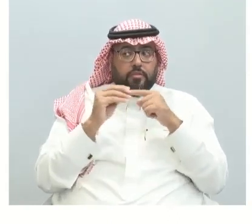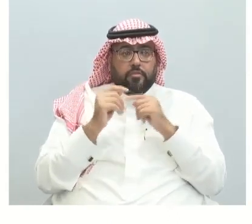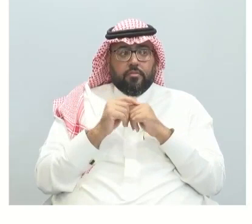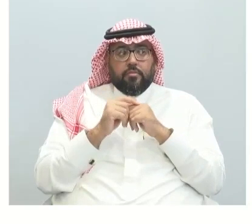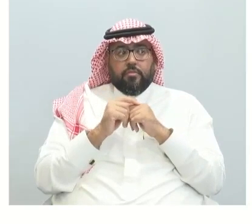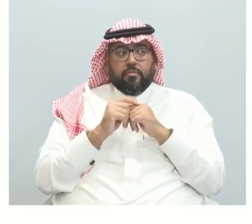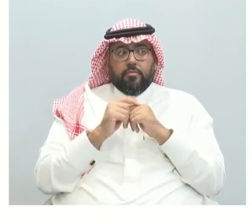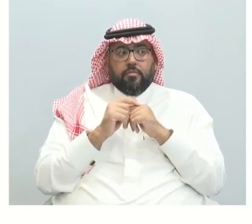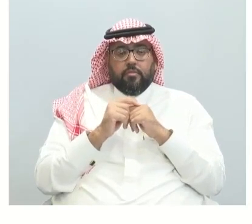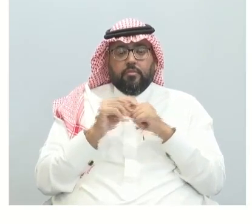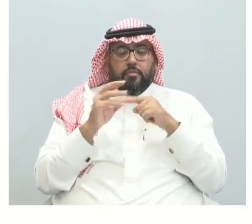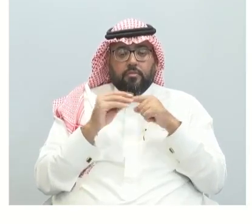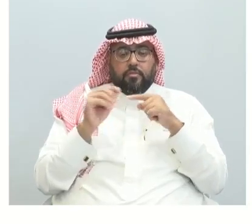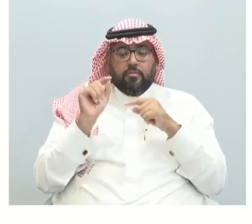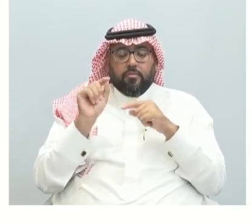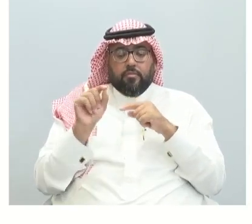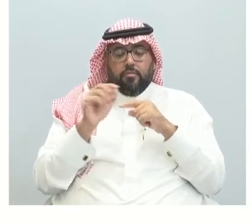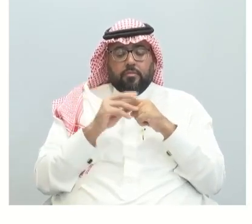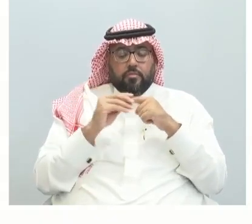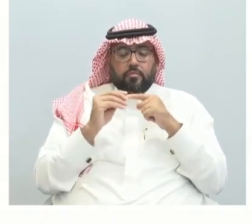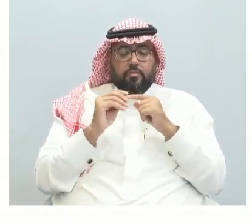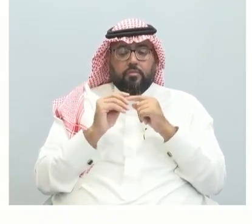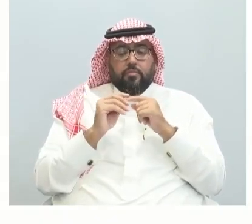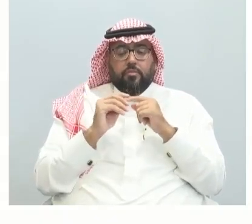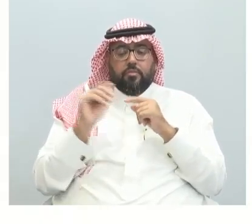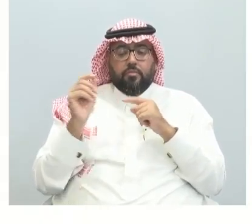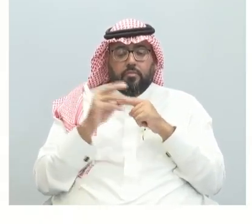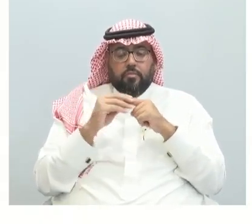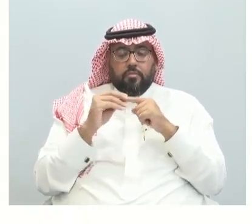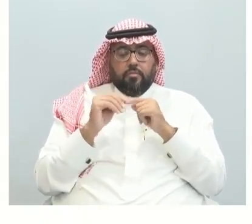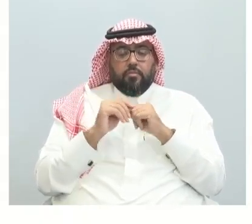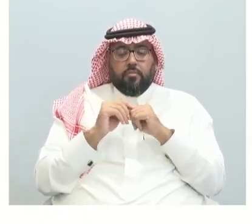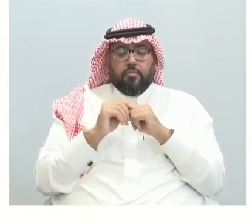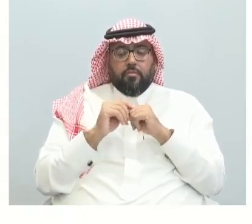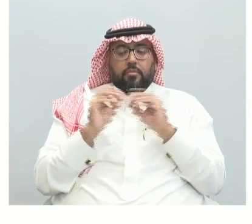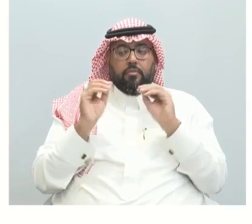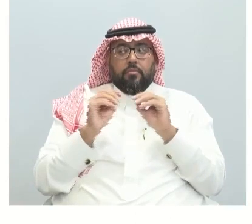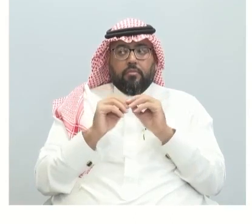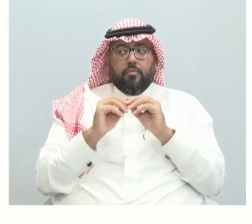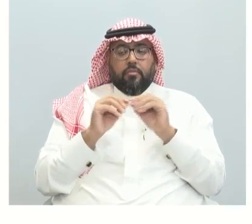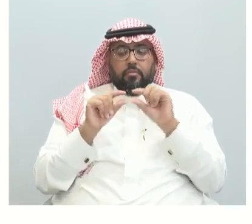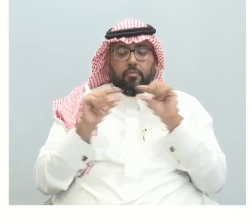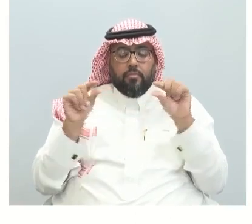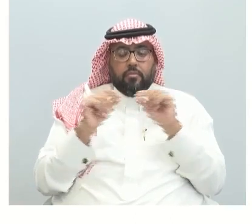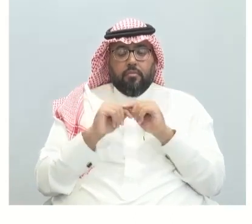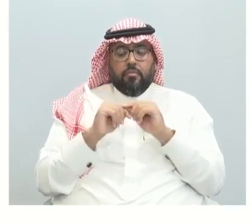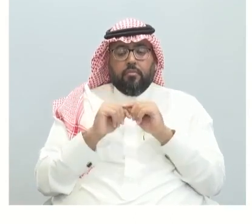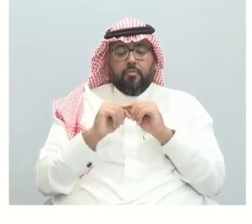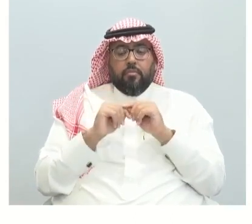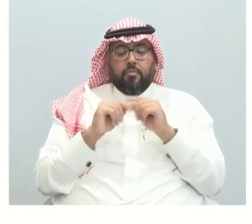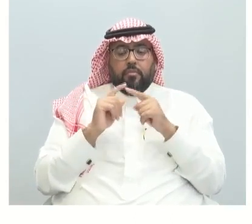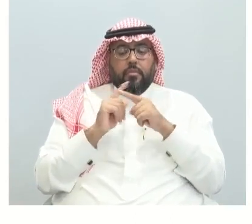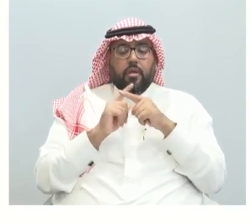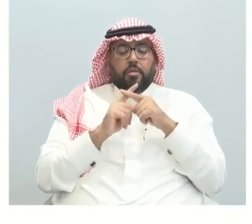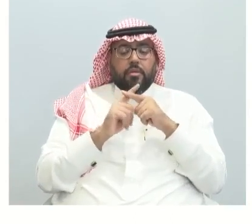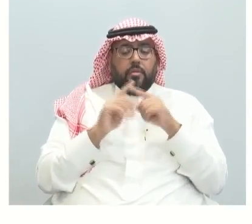ماذا احسنتم اشاره الناقص اذا راح نكتب ناقص اخذنا او وضعنا اشاره اكس